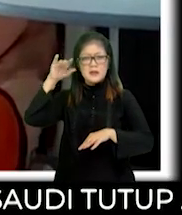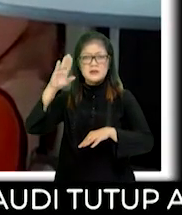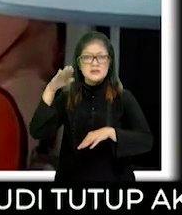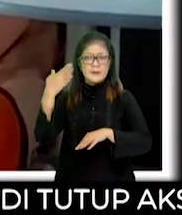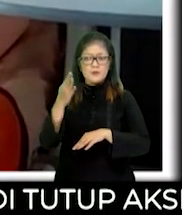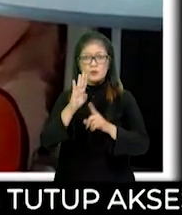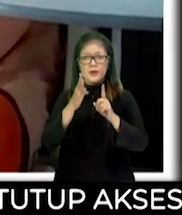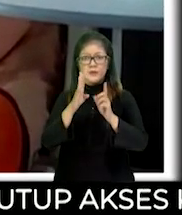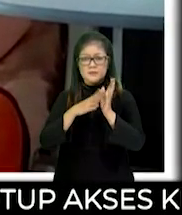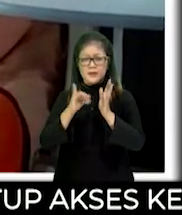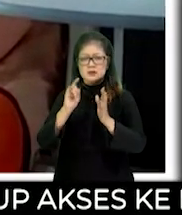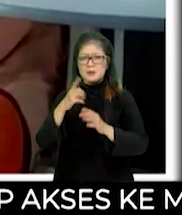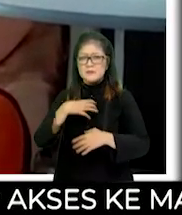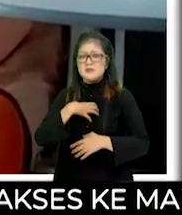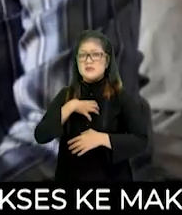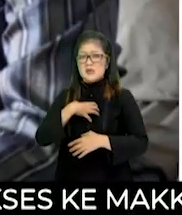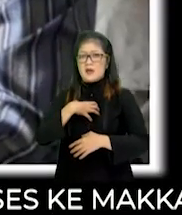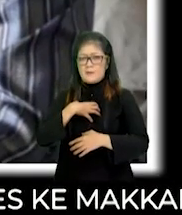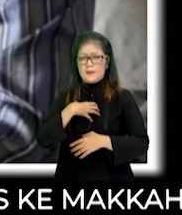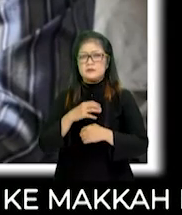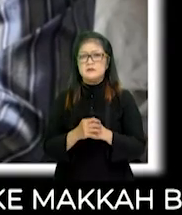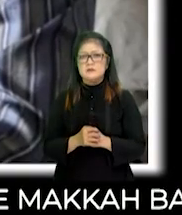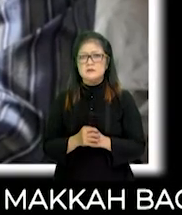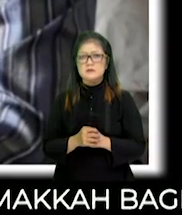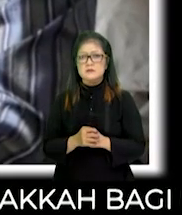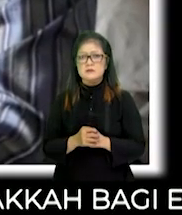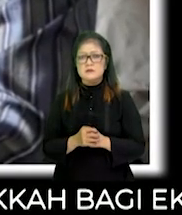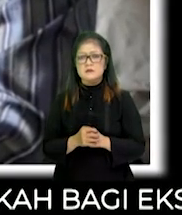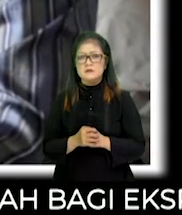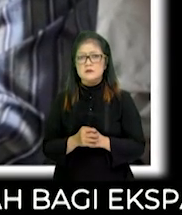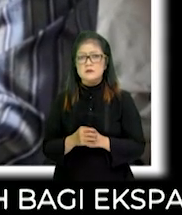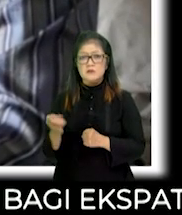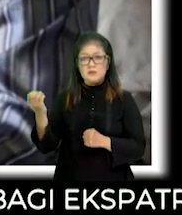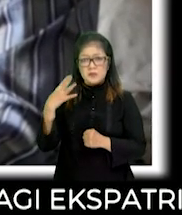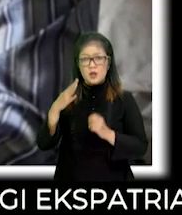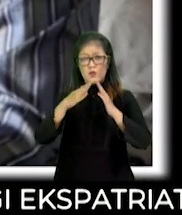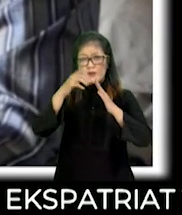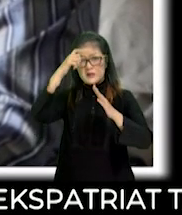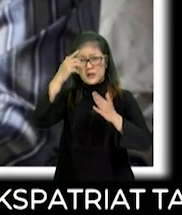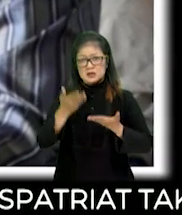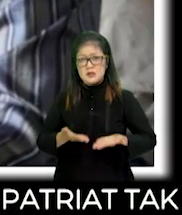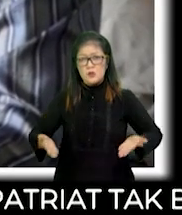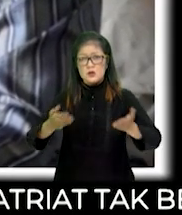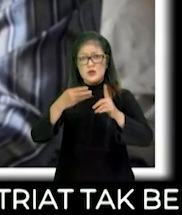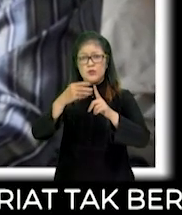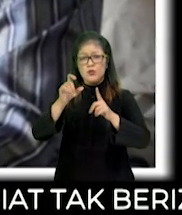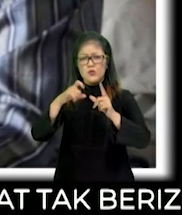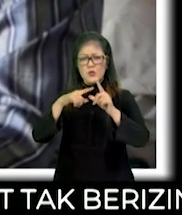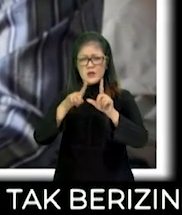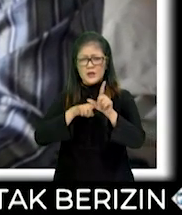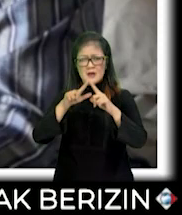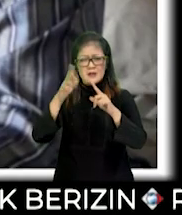sesak nafas. Namun menurut pihak rumah sakit, kondisi Buya Syafi'i pada 17 Mei sudah stabil dan memerlukan banyak